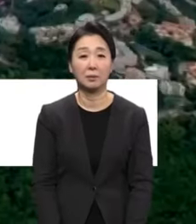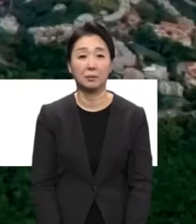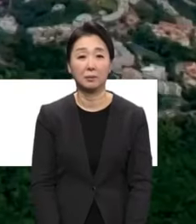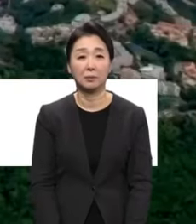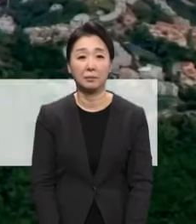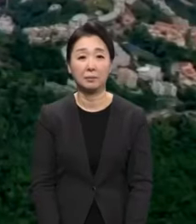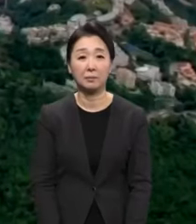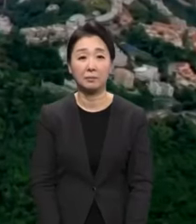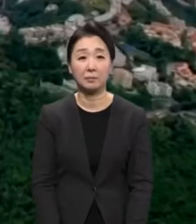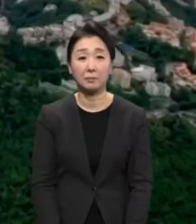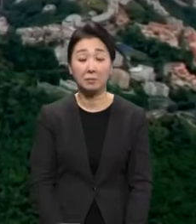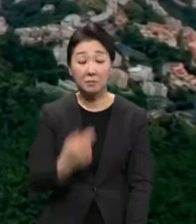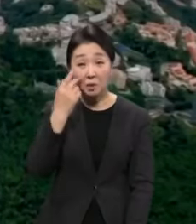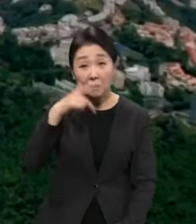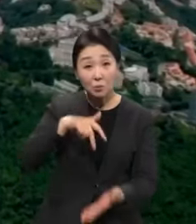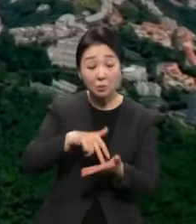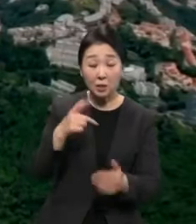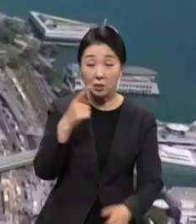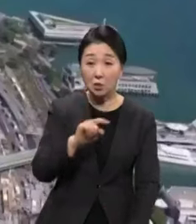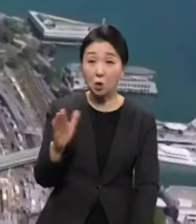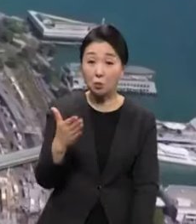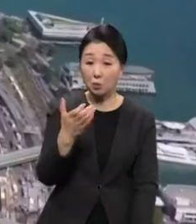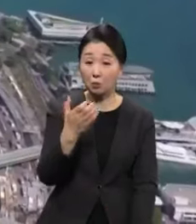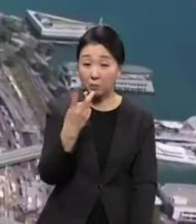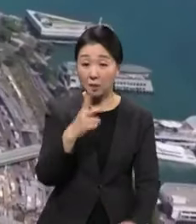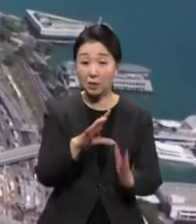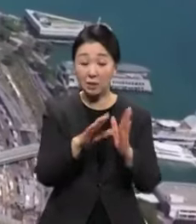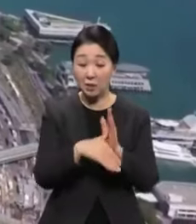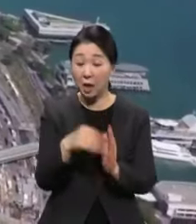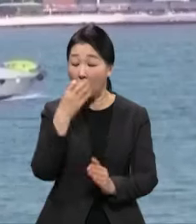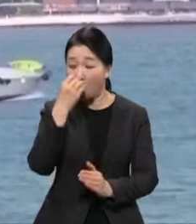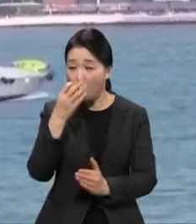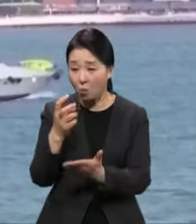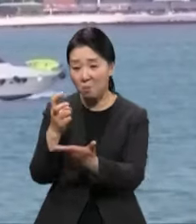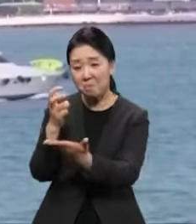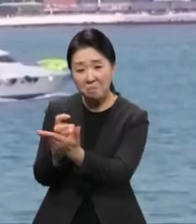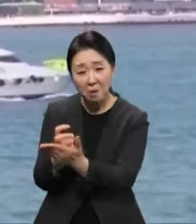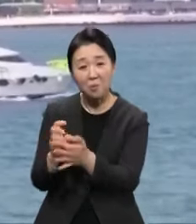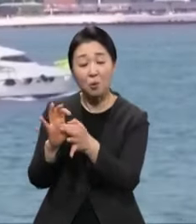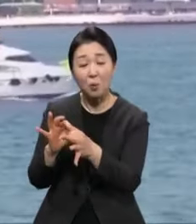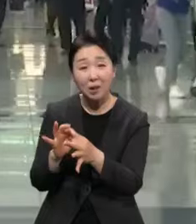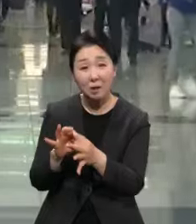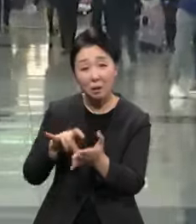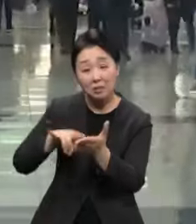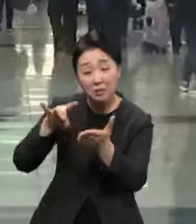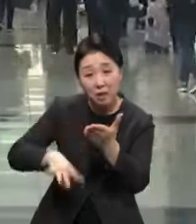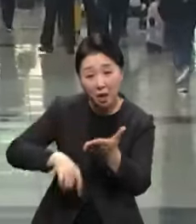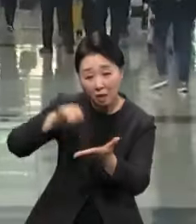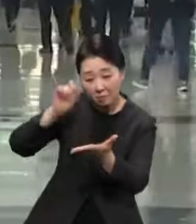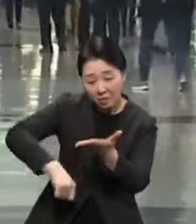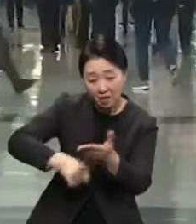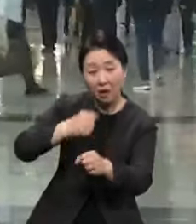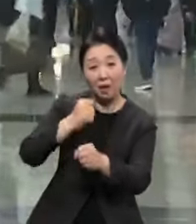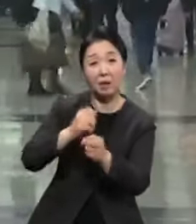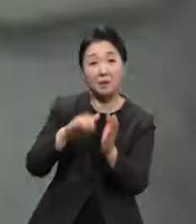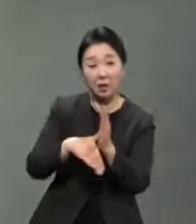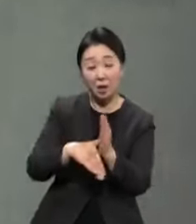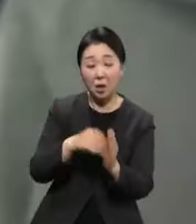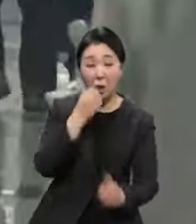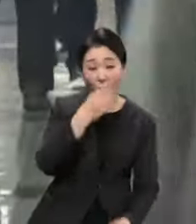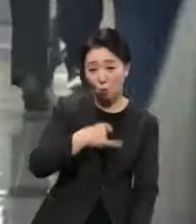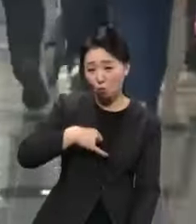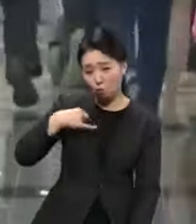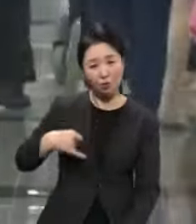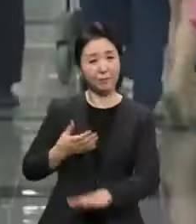비판했습니다 미국은 1992년 제정한 홍콩정책법을 통해 관세 비자 발급 등에서 홍콩을 중국 본토와 다르게